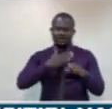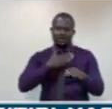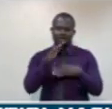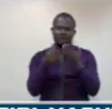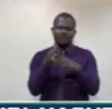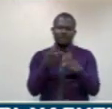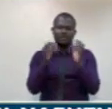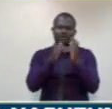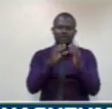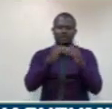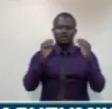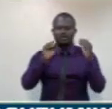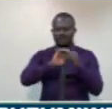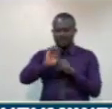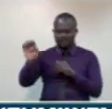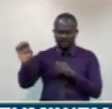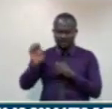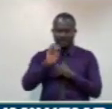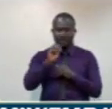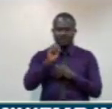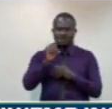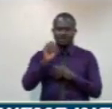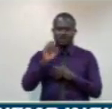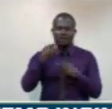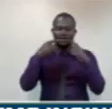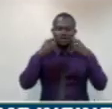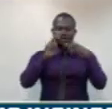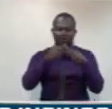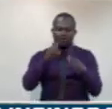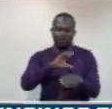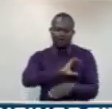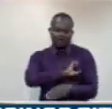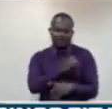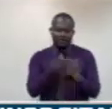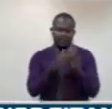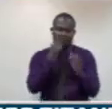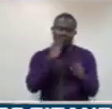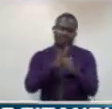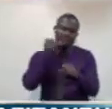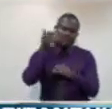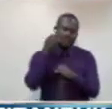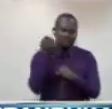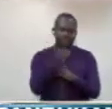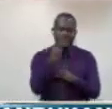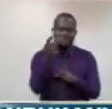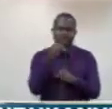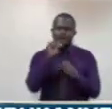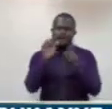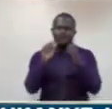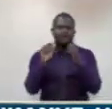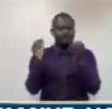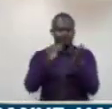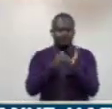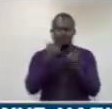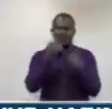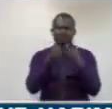batakishimiye, ariko guverineri w'intara y'Iburasirazuba Emmanuel Gasana avuga ko bakwiye kwihangana, ariko abizeza ko nyuma y'ayo mezi abiri nta mworozi uzongera gutaka ikibazo